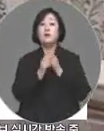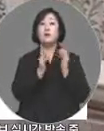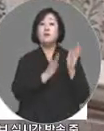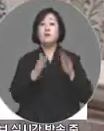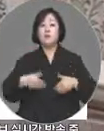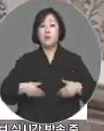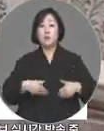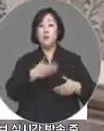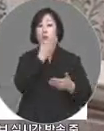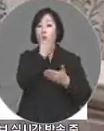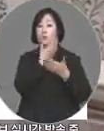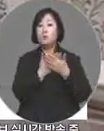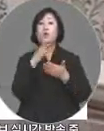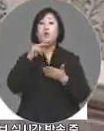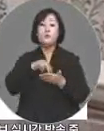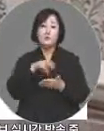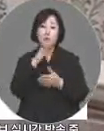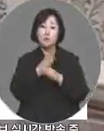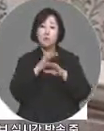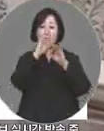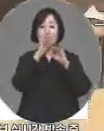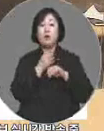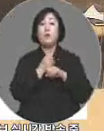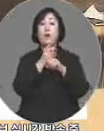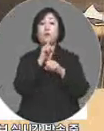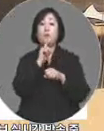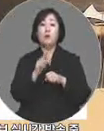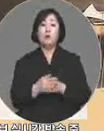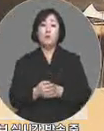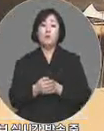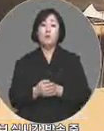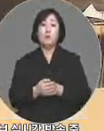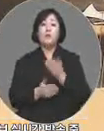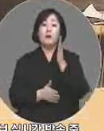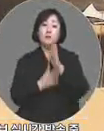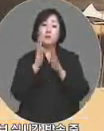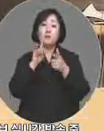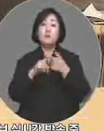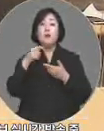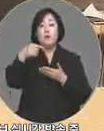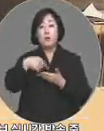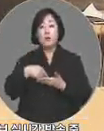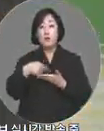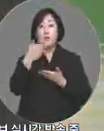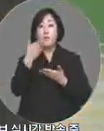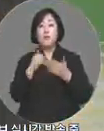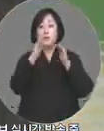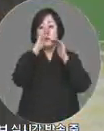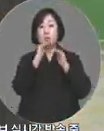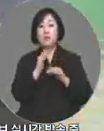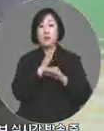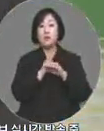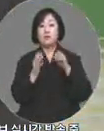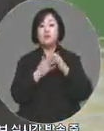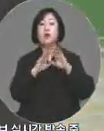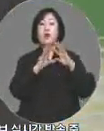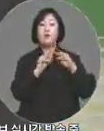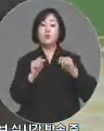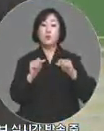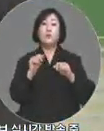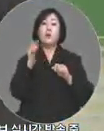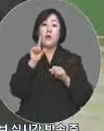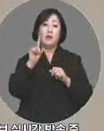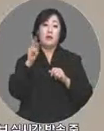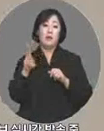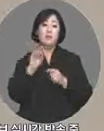과정에 매우 중요한 과정이라고 보여지고요. 울산시는 권고안을 수용한 세부안을 마련해 국토부와